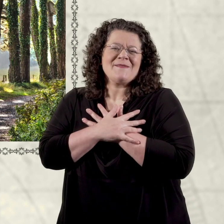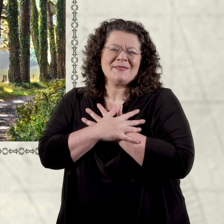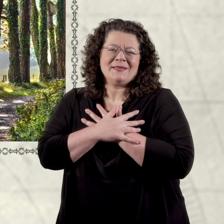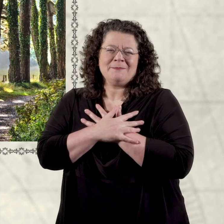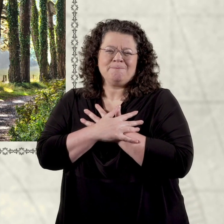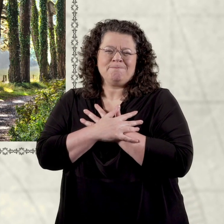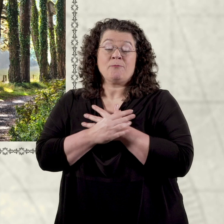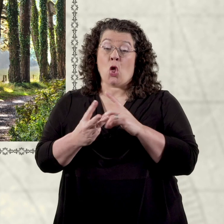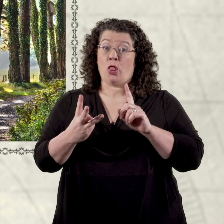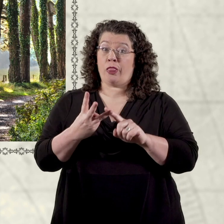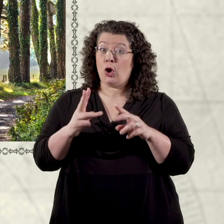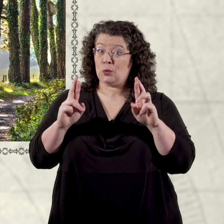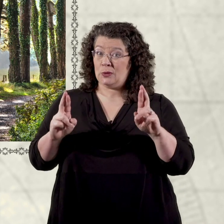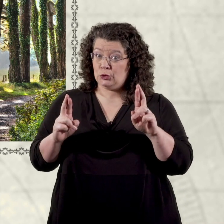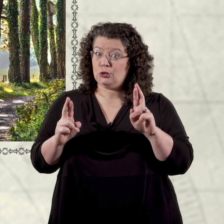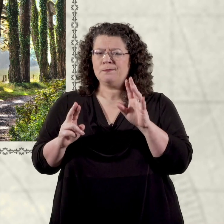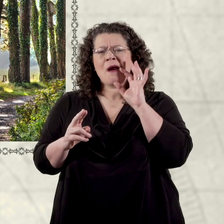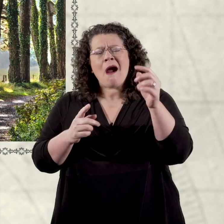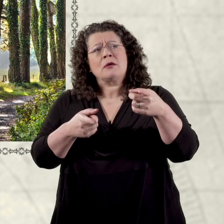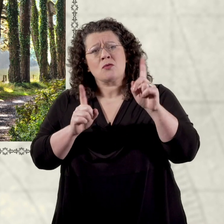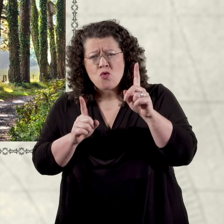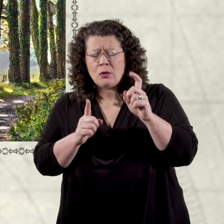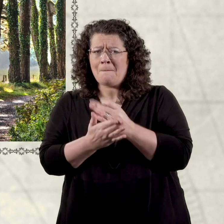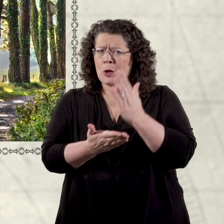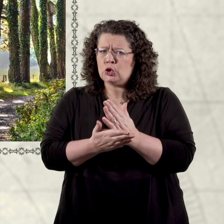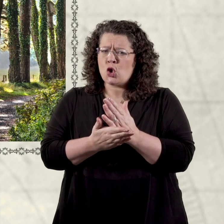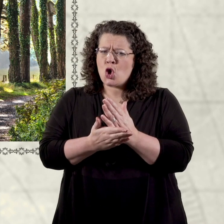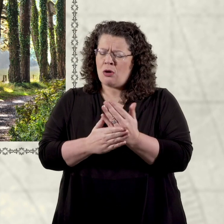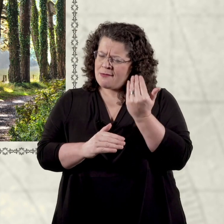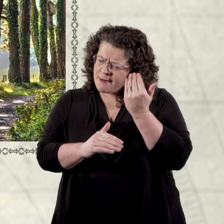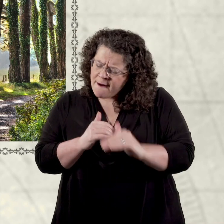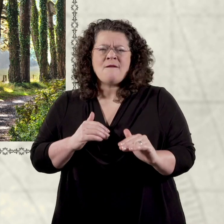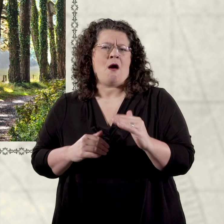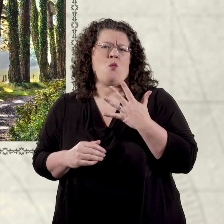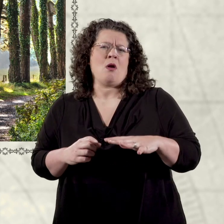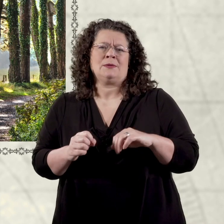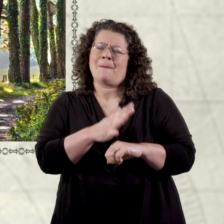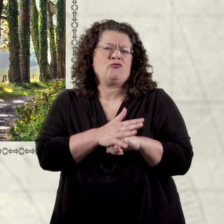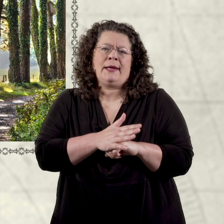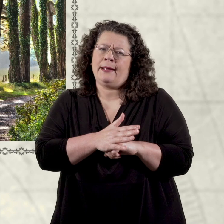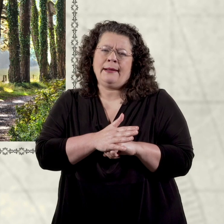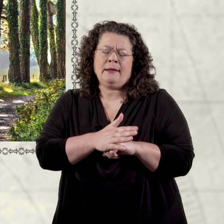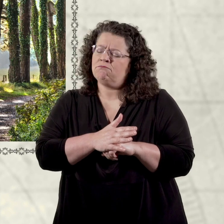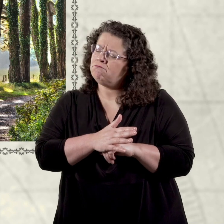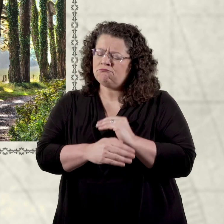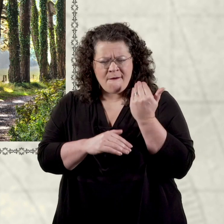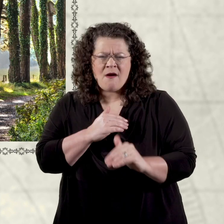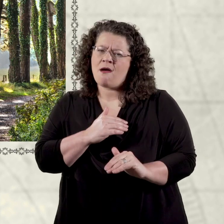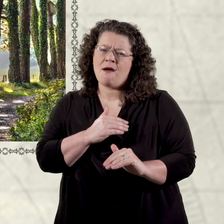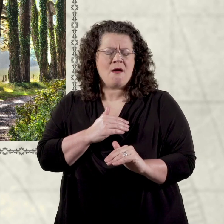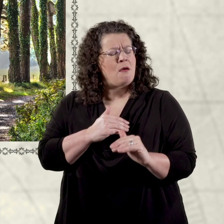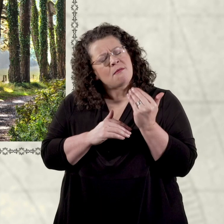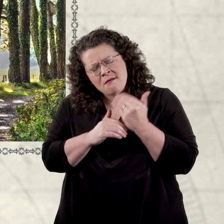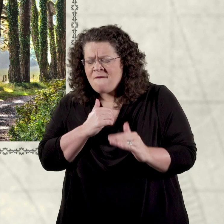Yn drydydd, nes i ofyn wrth Duw i beidio a gadael i mi fod isio prodi. Do'n